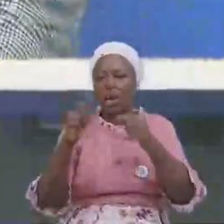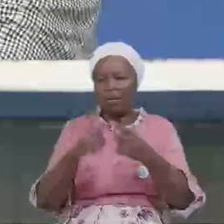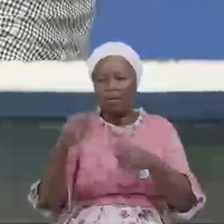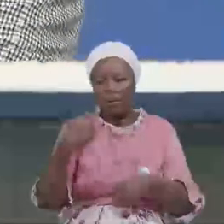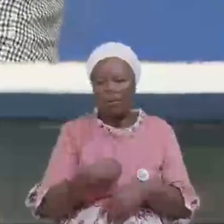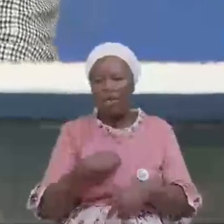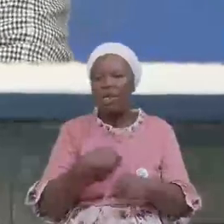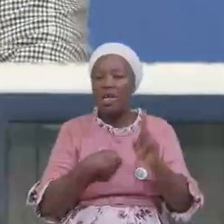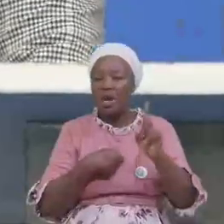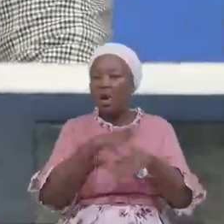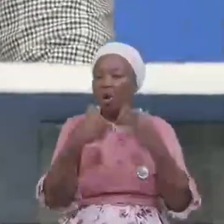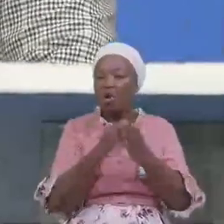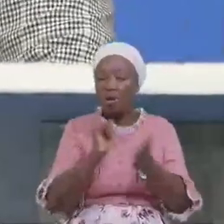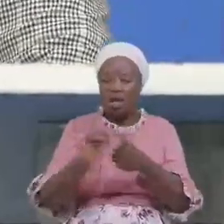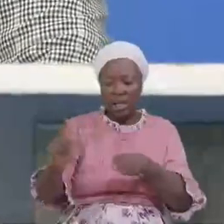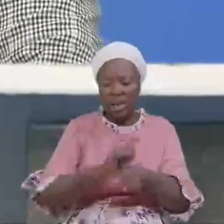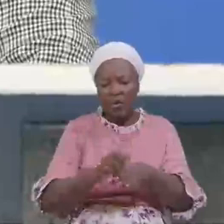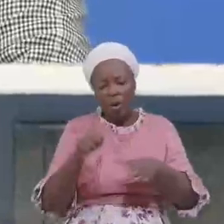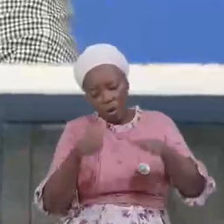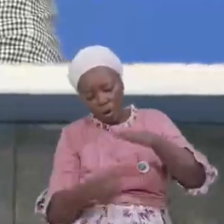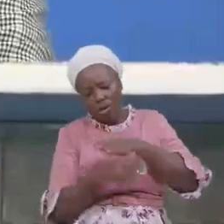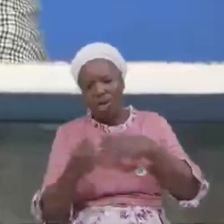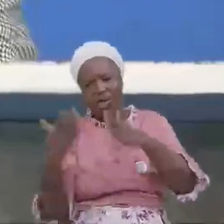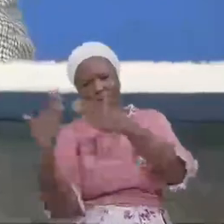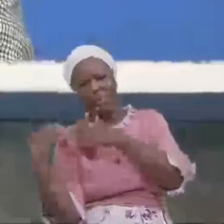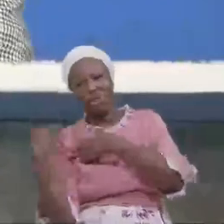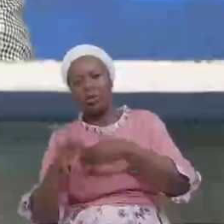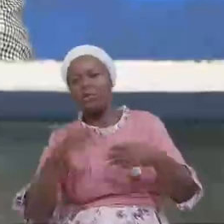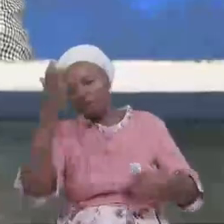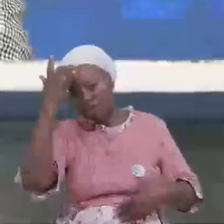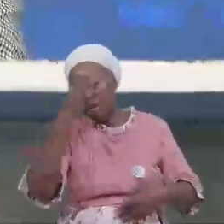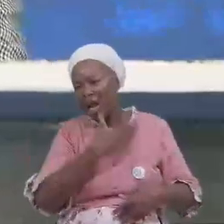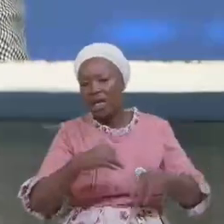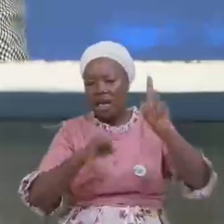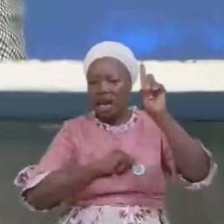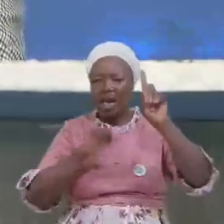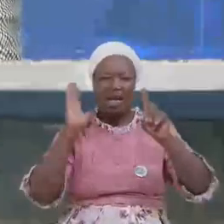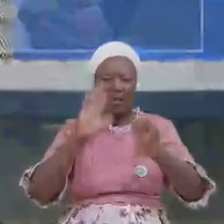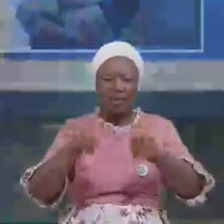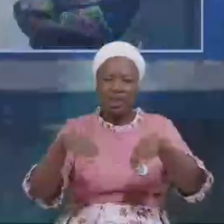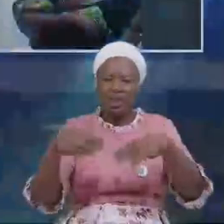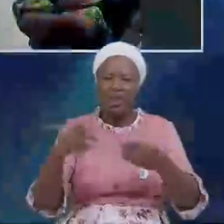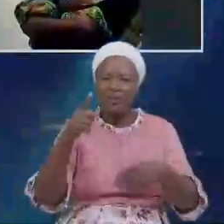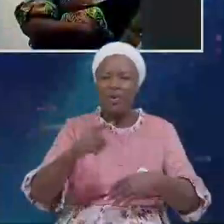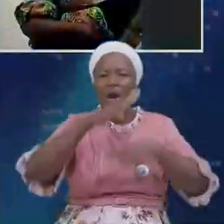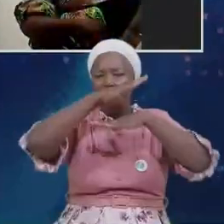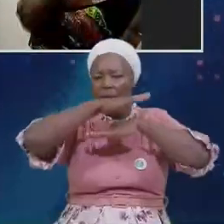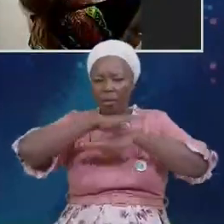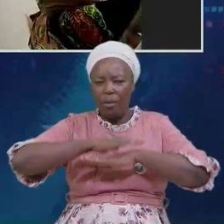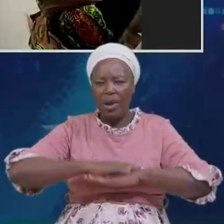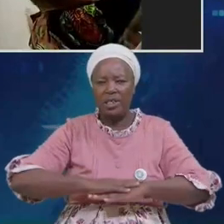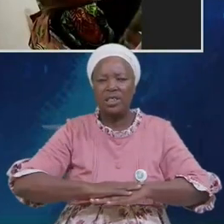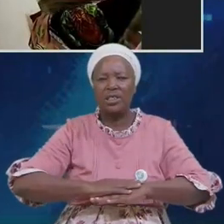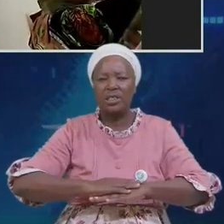et chargés sous le fardeau de la maladie. Et je vous donnerai du repos.